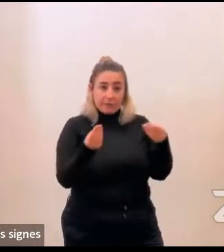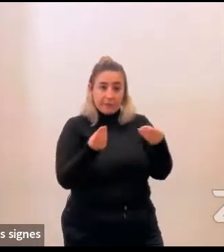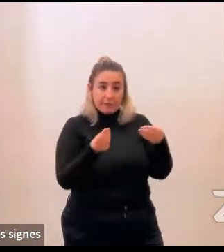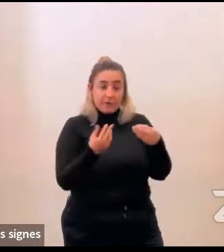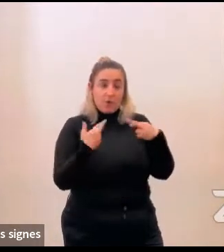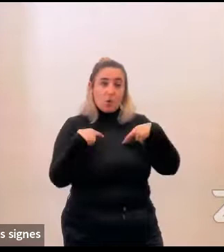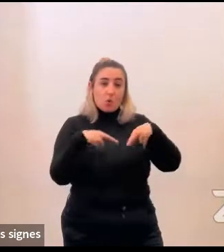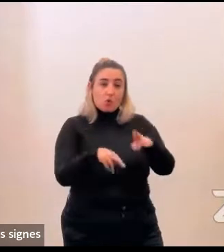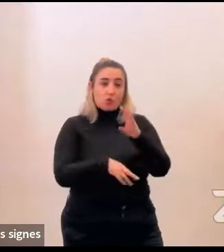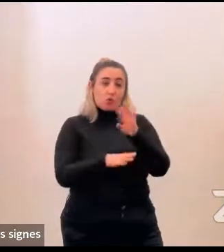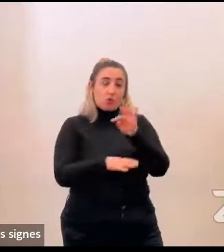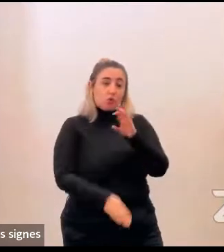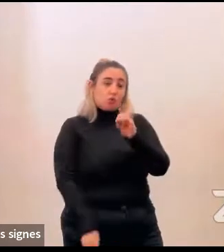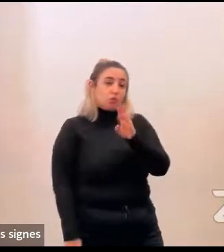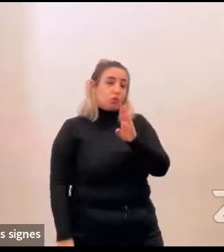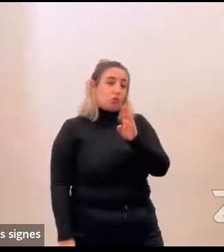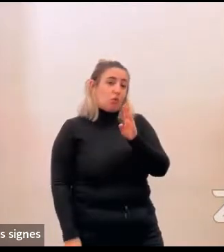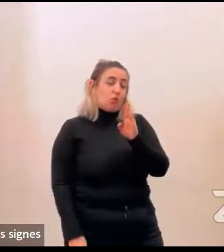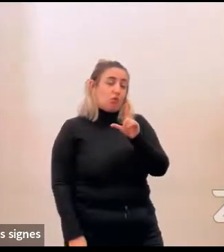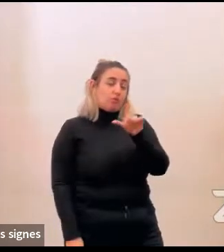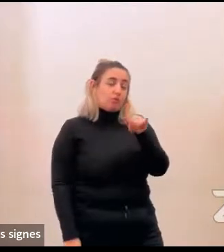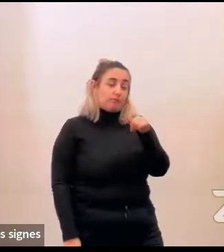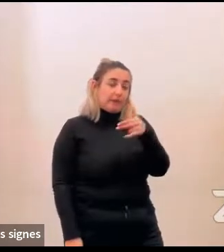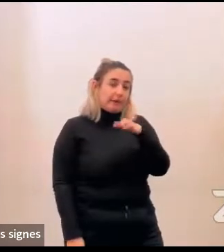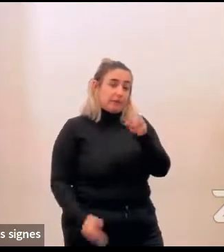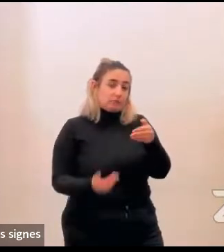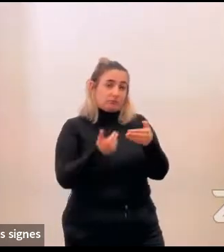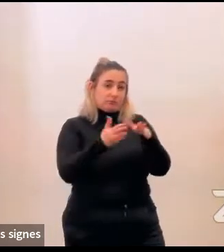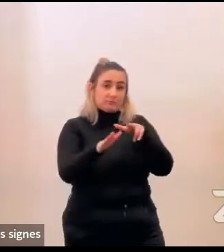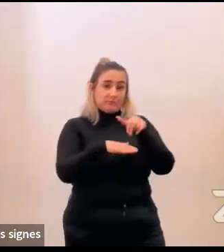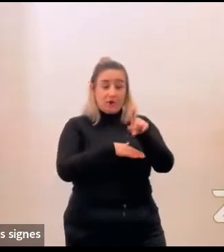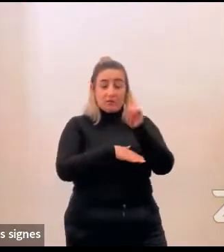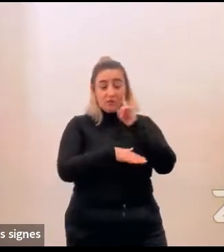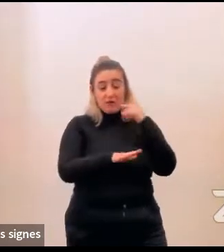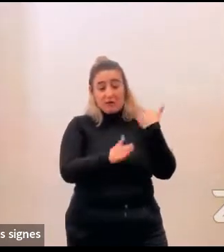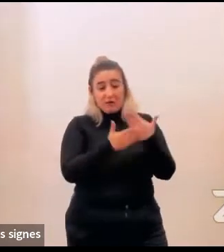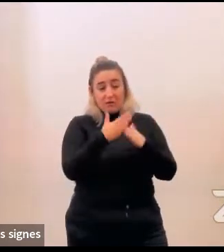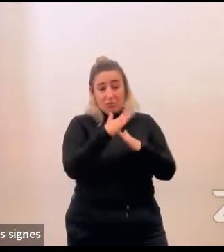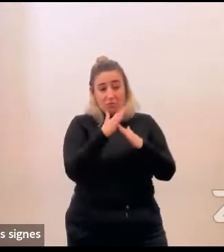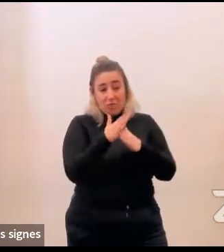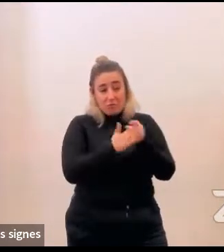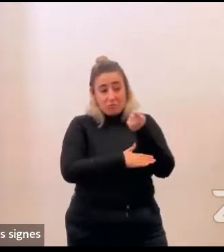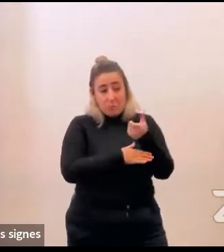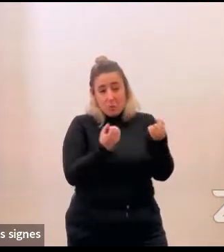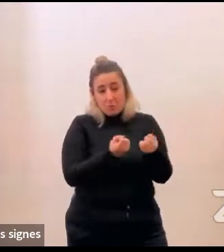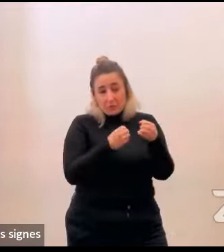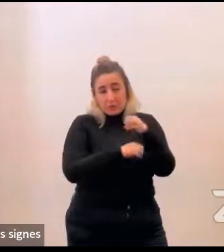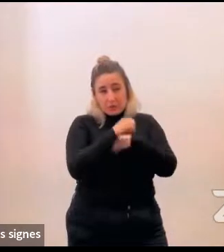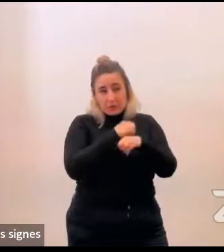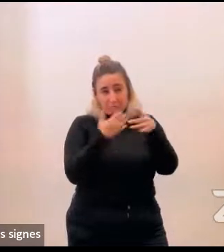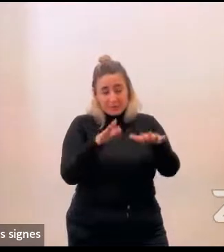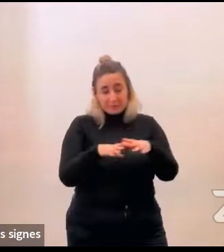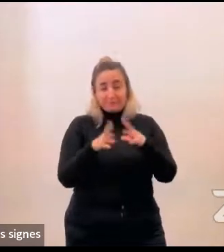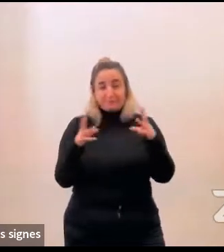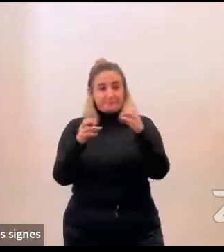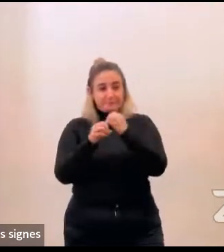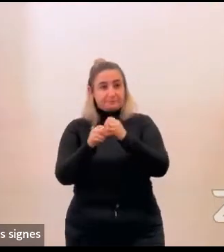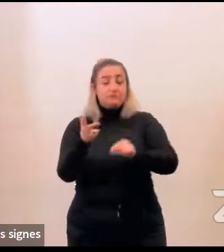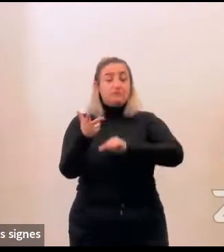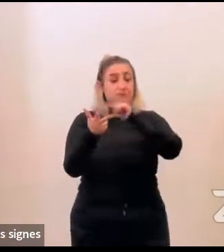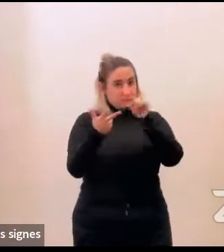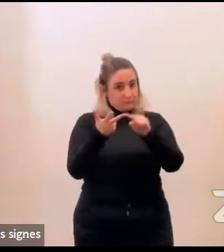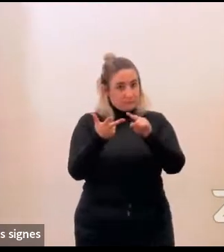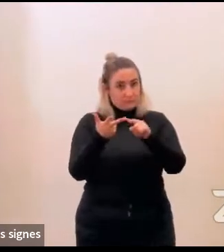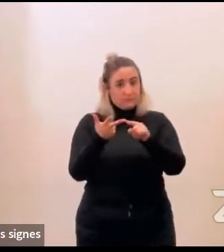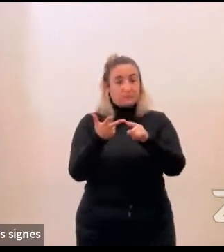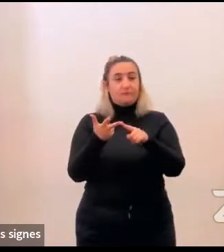peu d'actions étaient mises en place jusqu'à présent. Enfin, la Caisse des écoles assure la